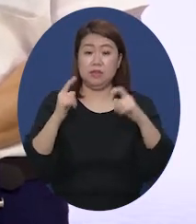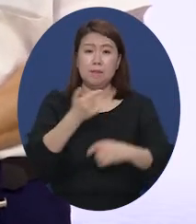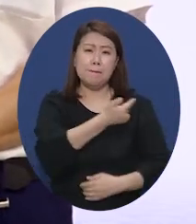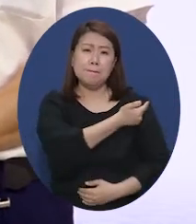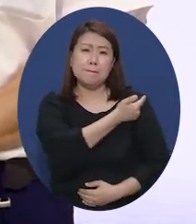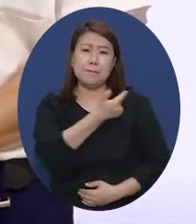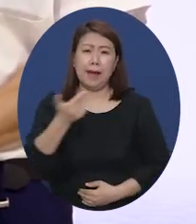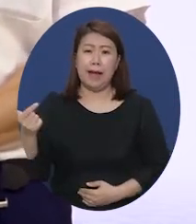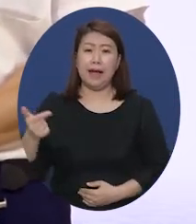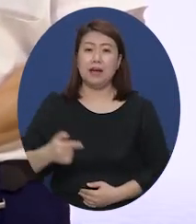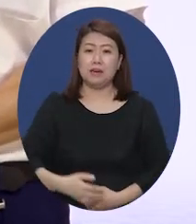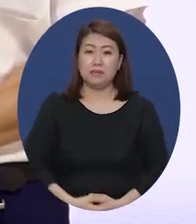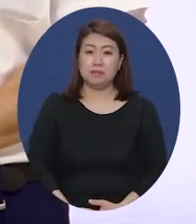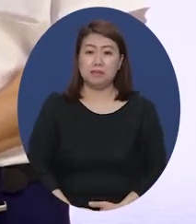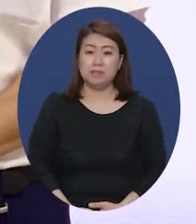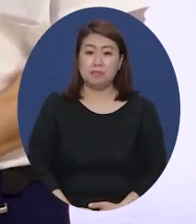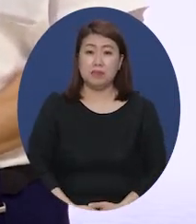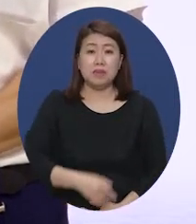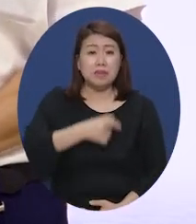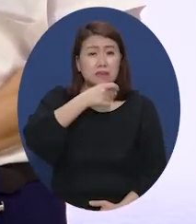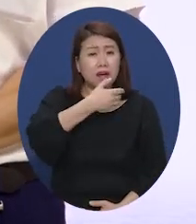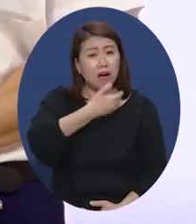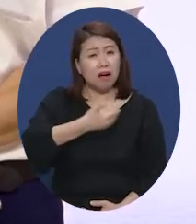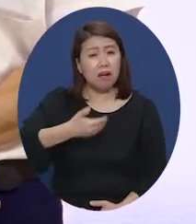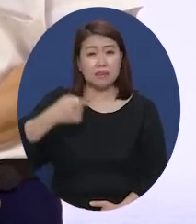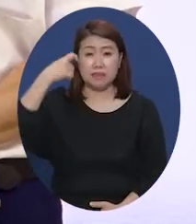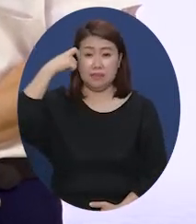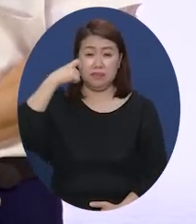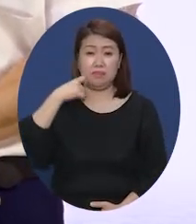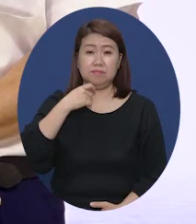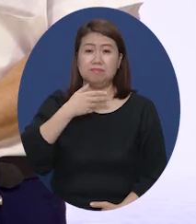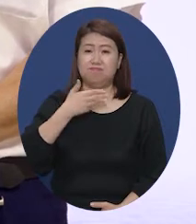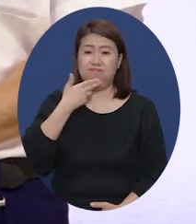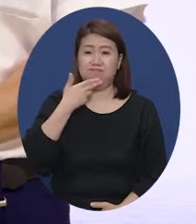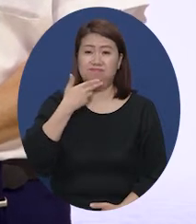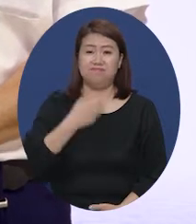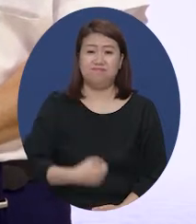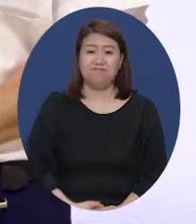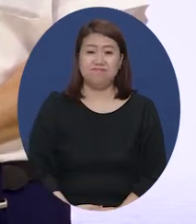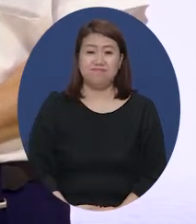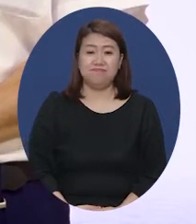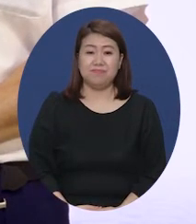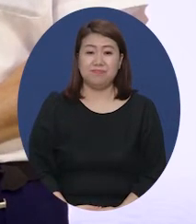사진인데 정말 어마무시합니다. 강이라고는 생각이 진짜 들지 않습니다.